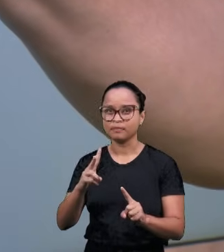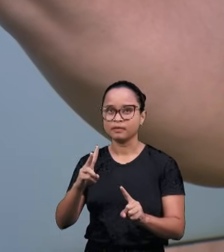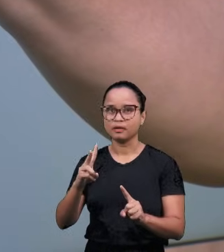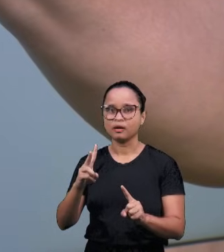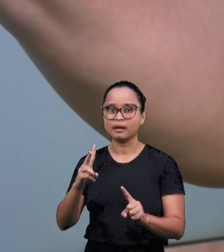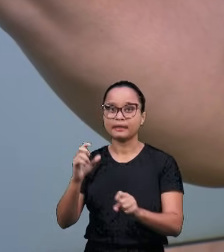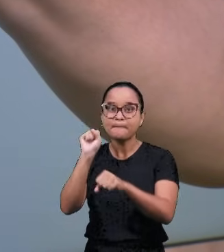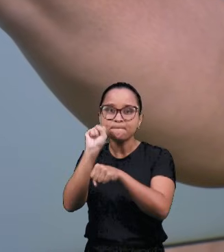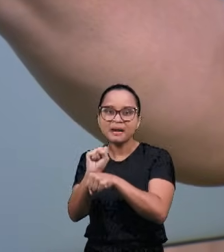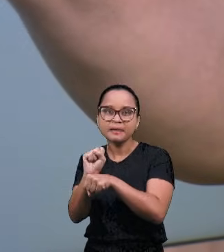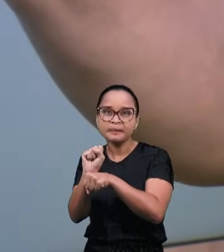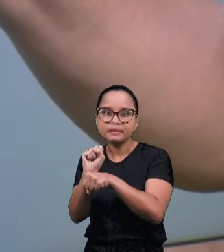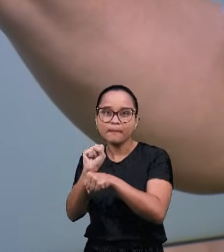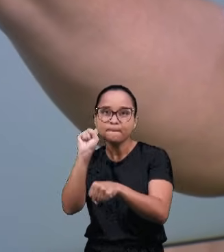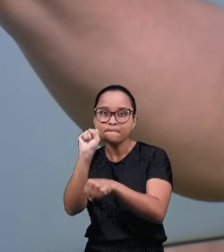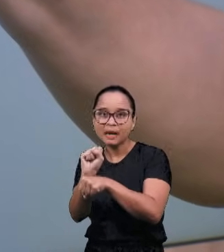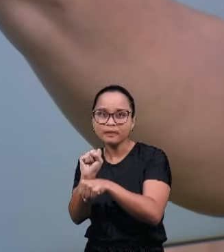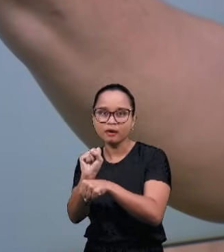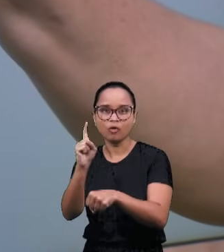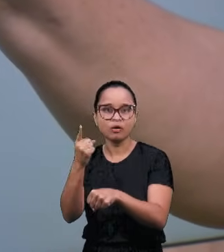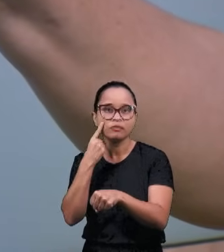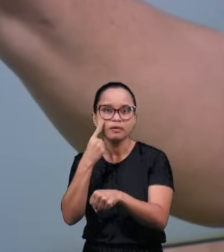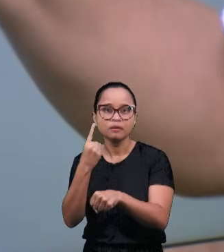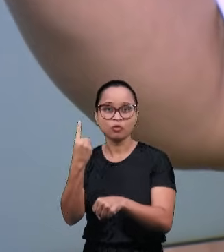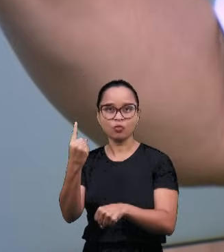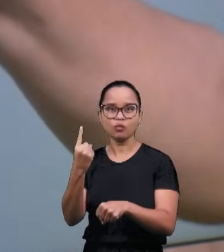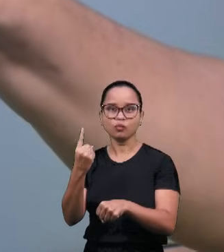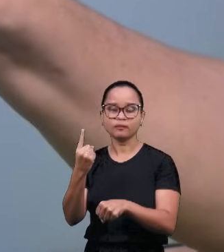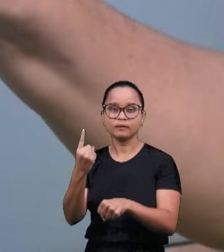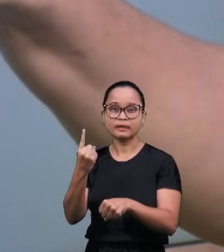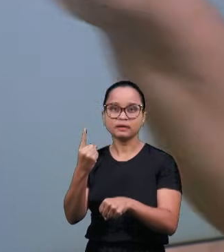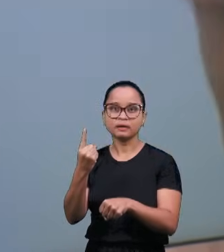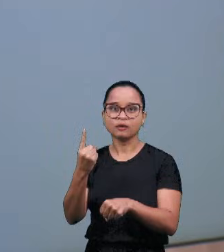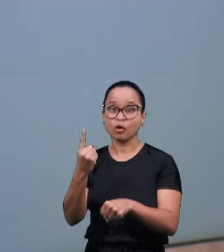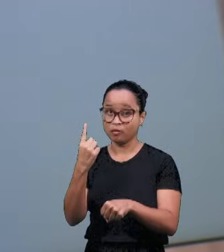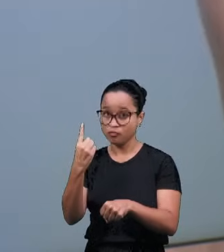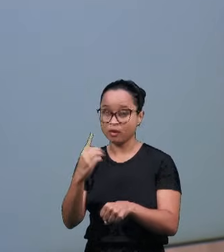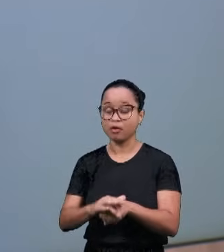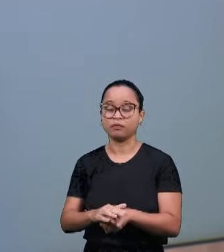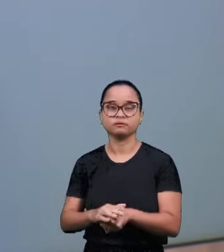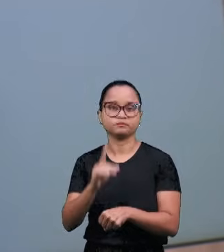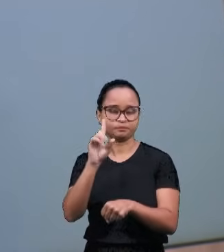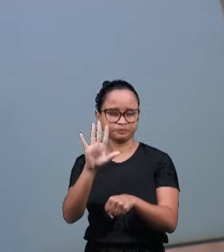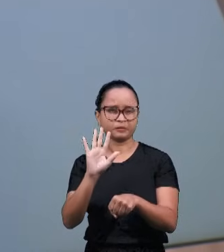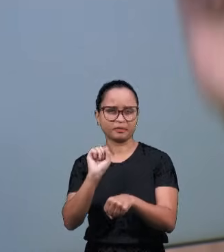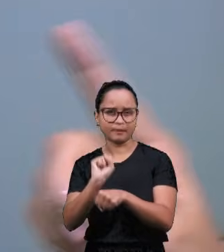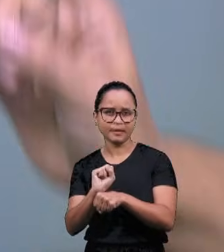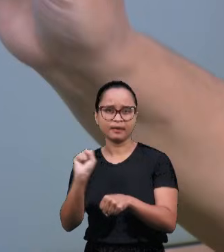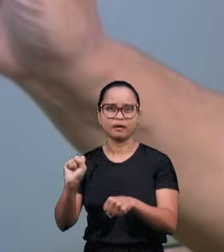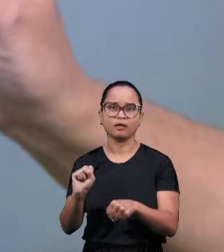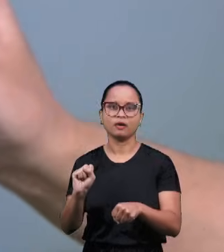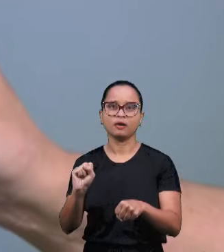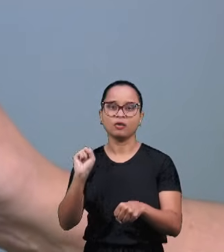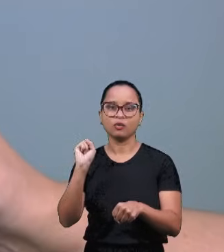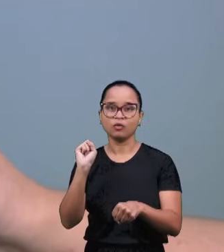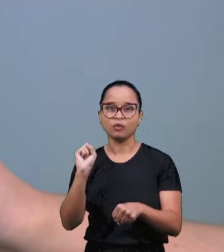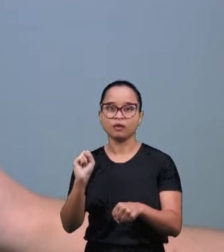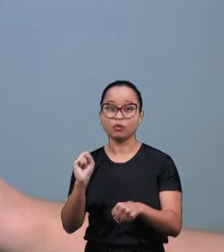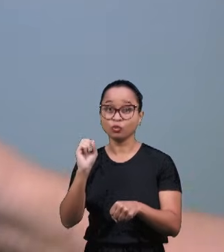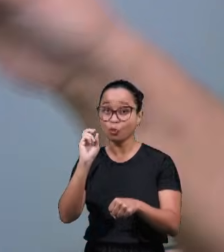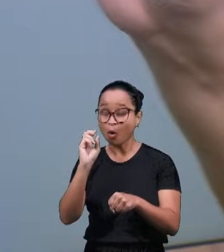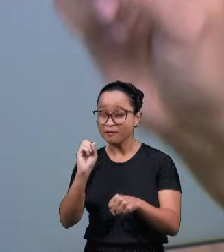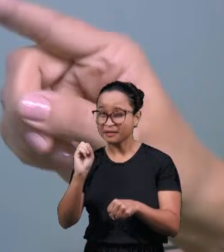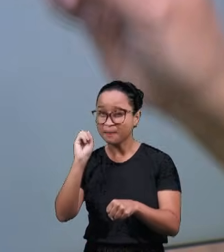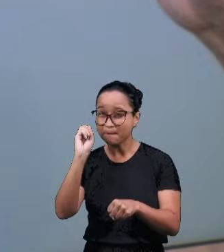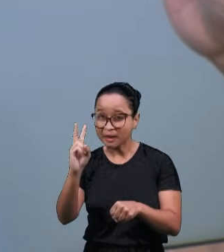Regardez ici une pause de demi-croche. C'est le silence, un temps. Et donc, la clé